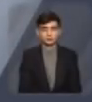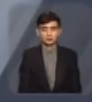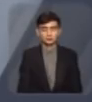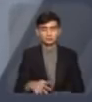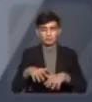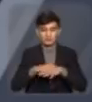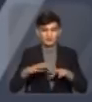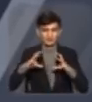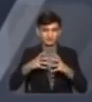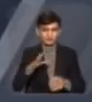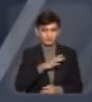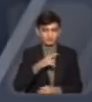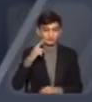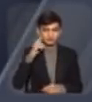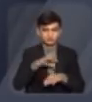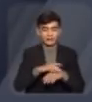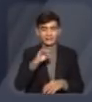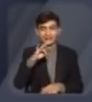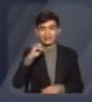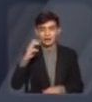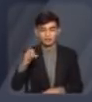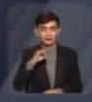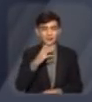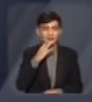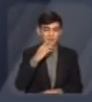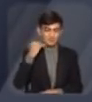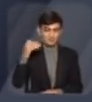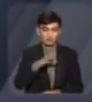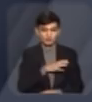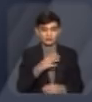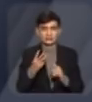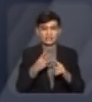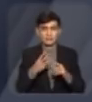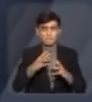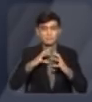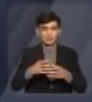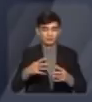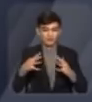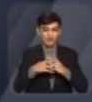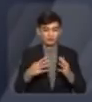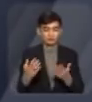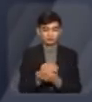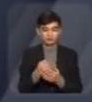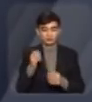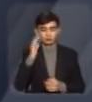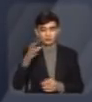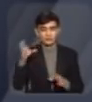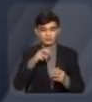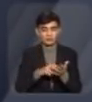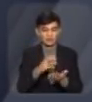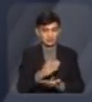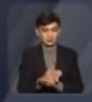Әлем назары Иран мен Ақшта. Елдің үшінші дүниежүзілік соғыс басталып кетеме деген қорқынышы орынды